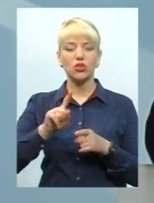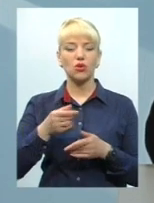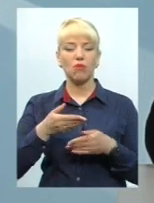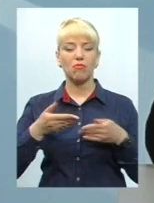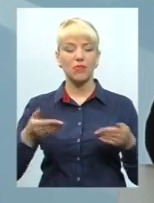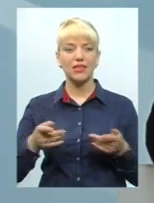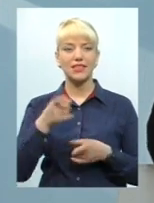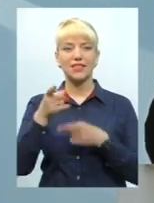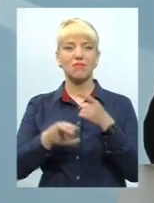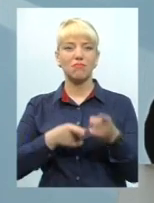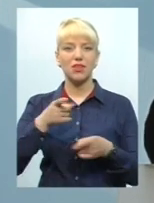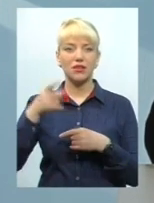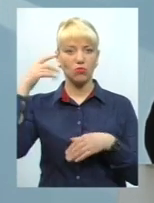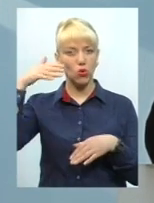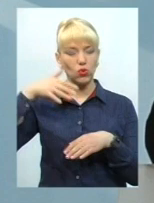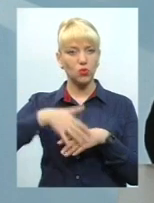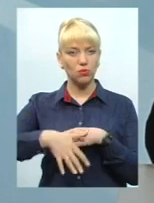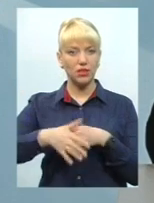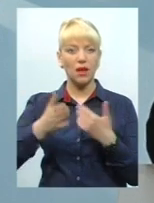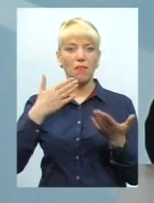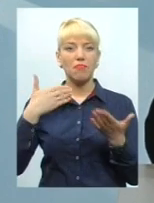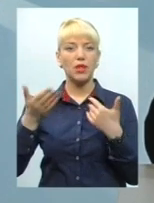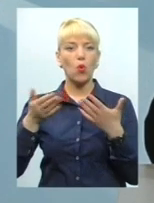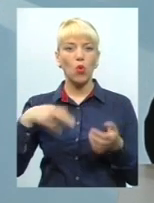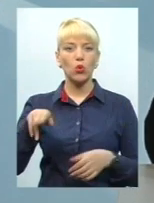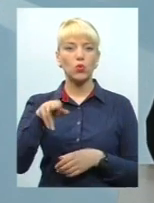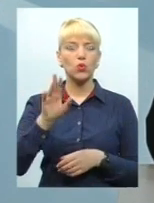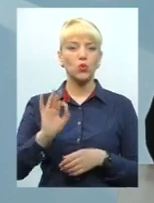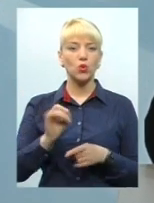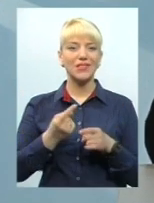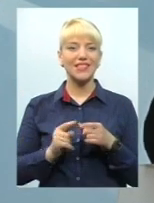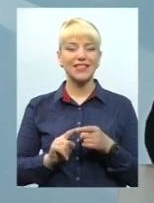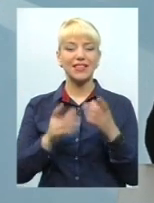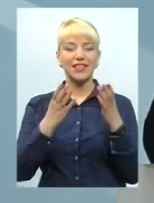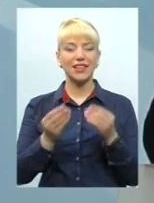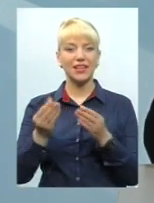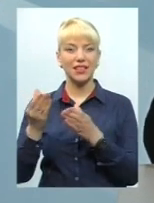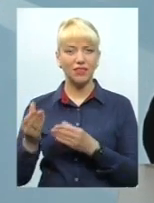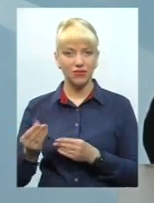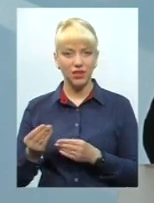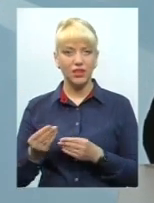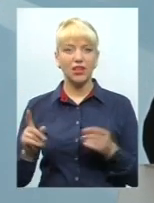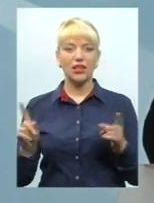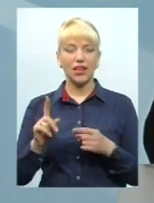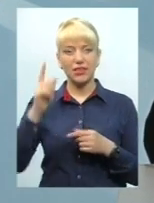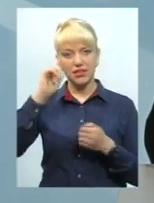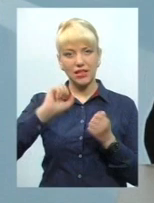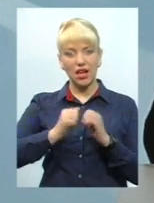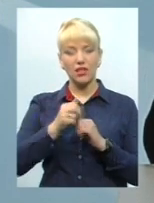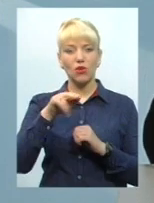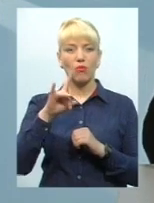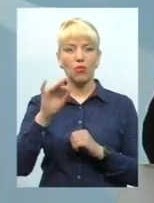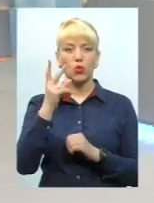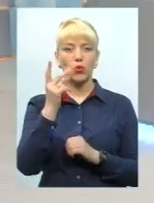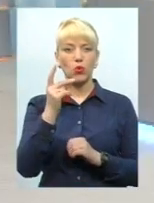змінюємо це розуміння підходу до оцих днів, так, які ми згадуємо про Другу світову